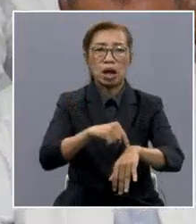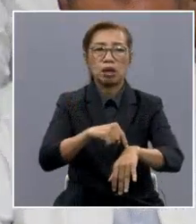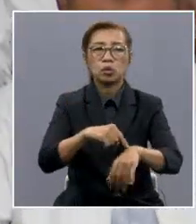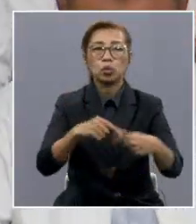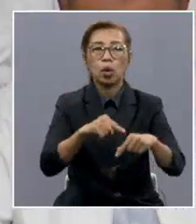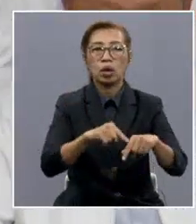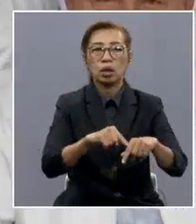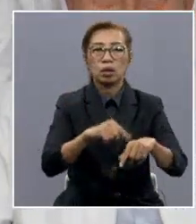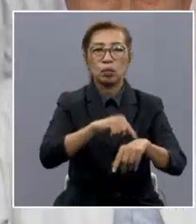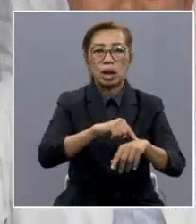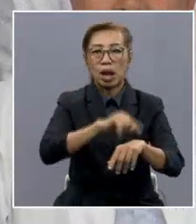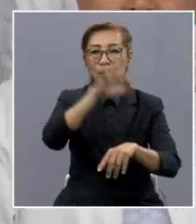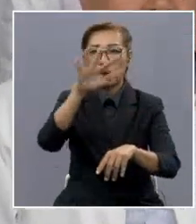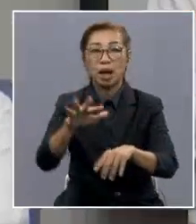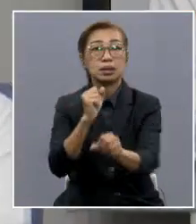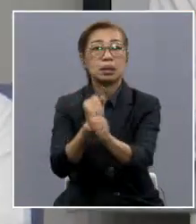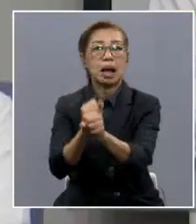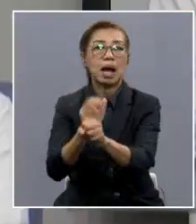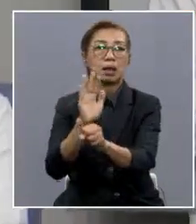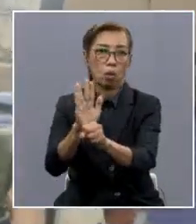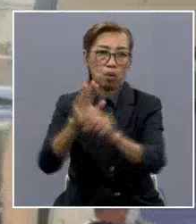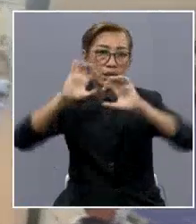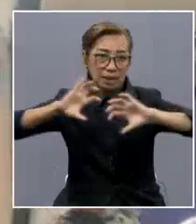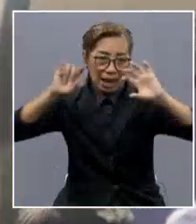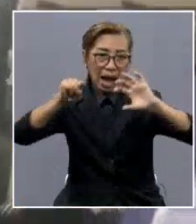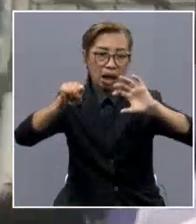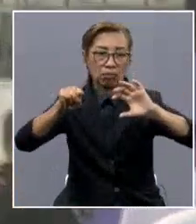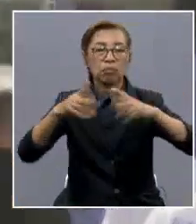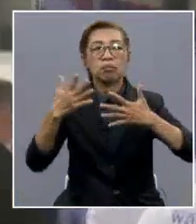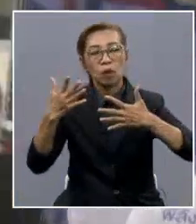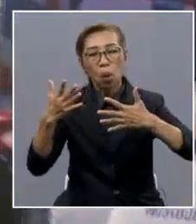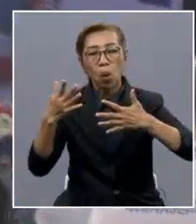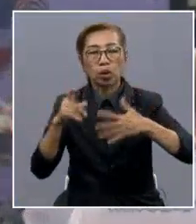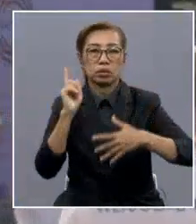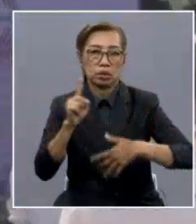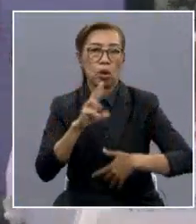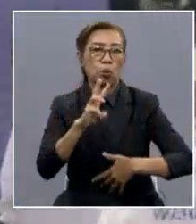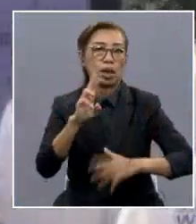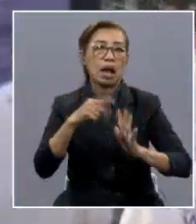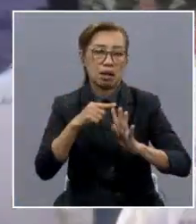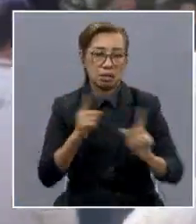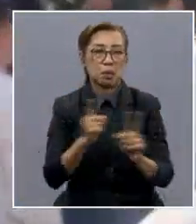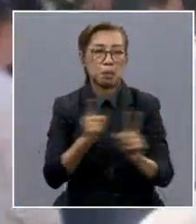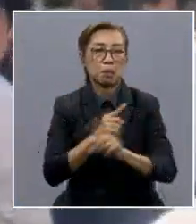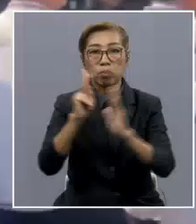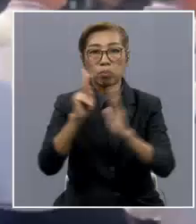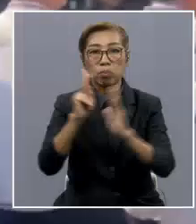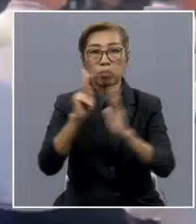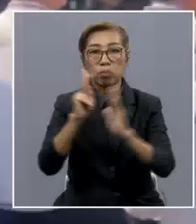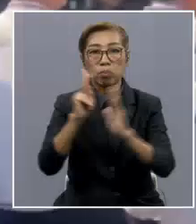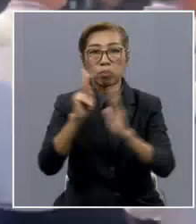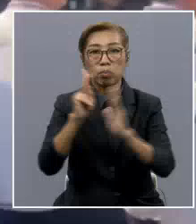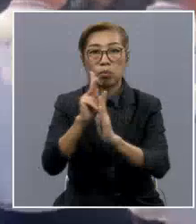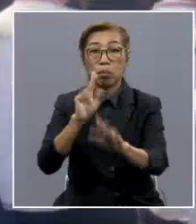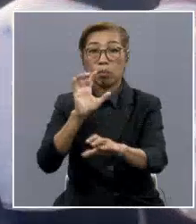และอย่างที่บอกสาระสำคัญของการประชุมในวันนี้ก็จะเป็นการพิจารณาแก้ไขข้อบังคับการประชุม8ประเด็นด้วยกันนะครับแล้ว